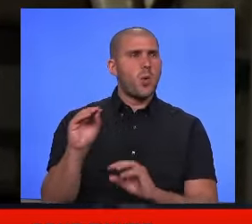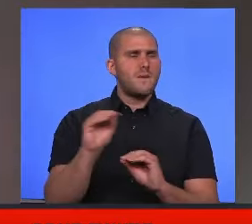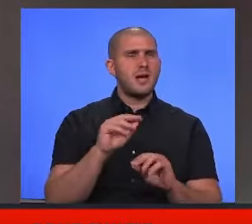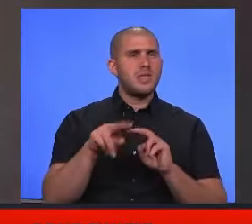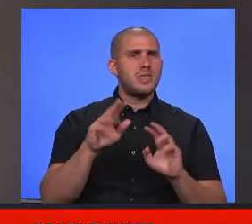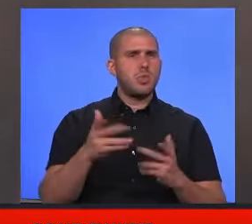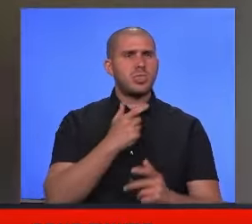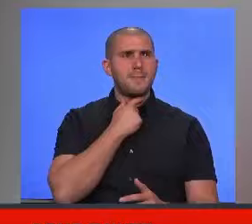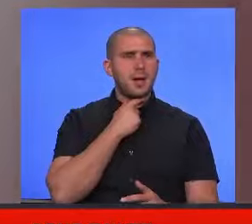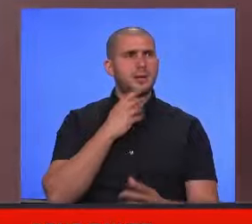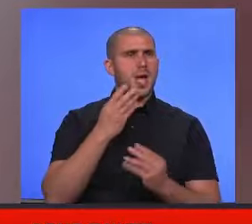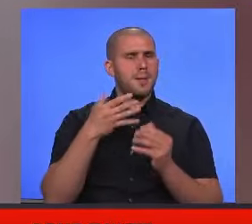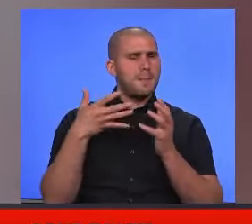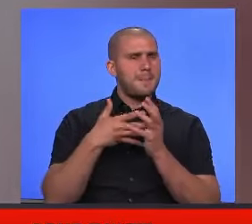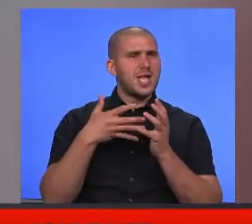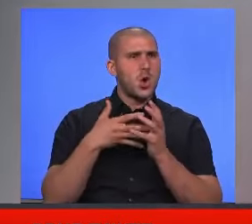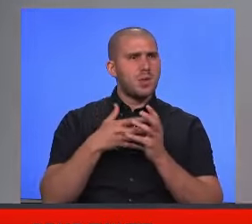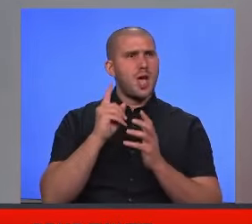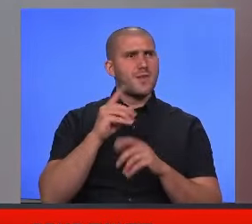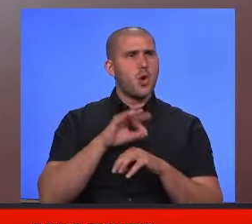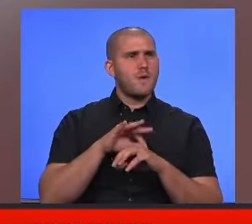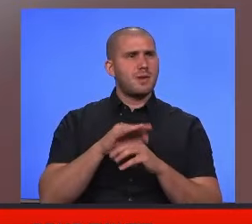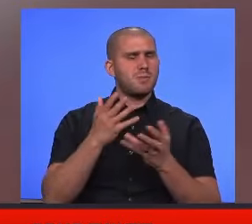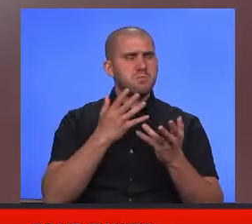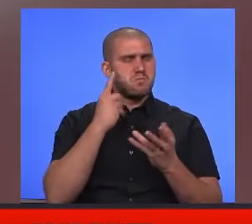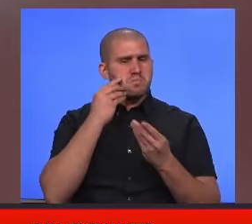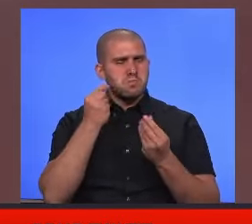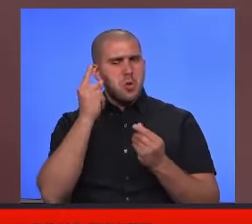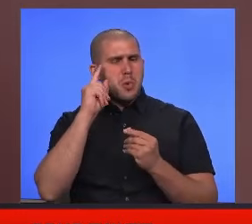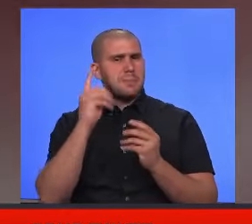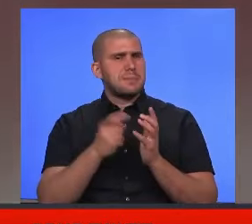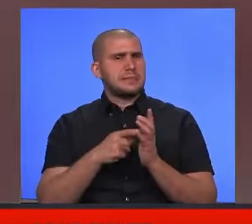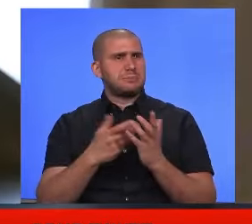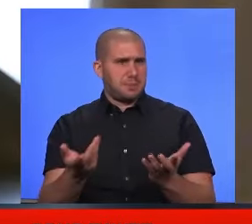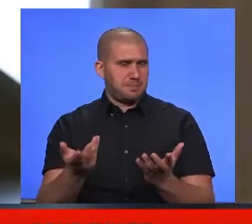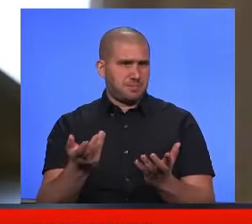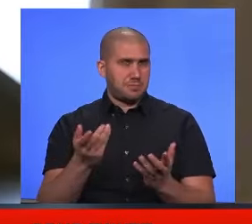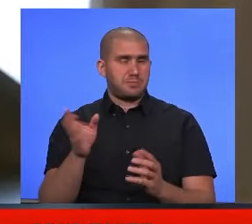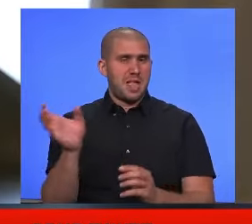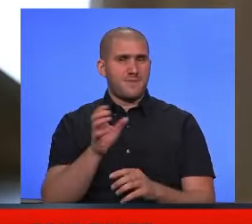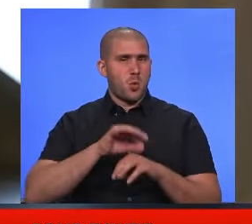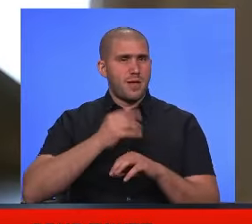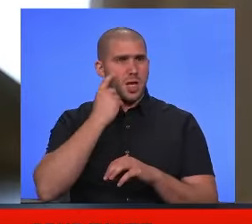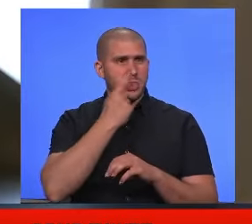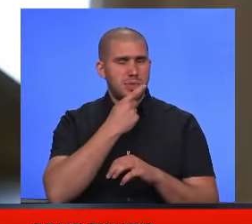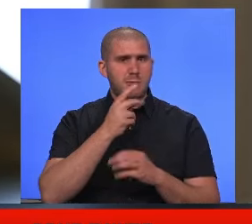לטיפול נמרץ, היא עברה המון בדיקות, אבל הרופאים לא היה קצה חוט. הביאו רופא עיניים משערי